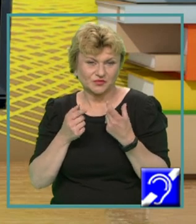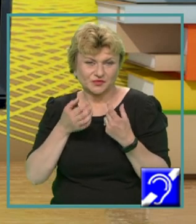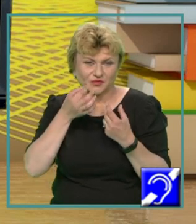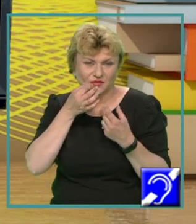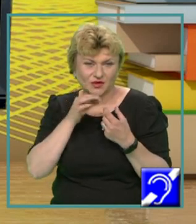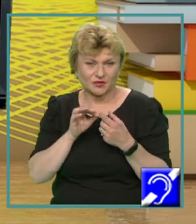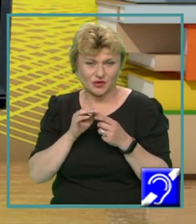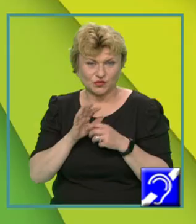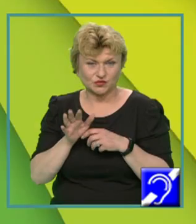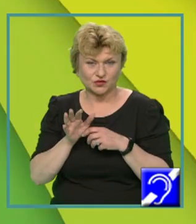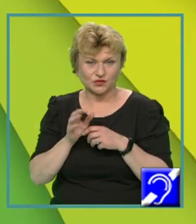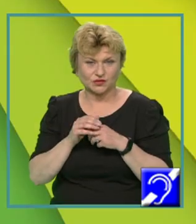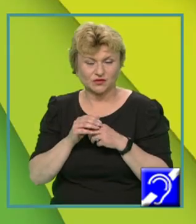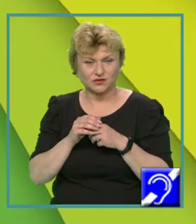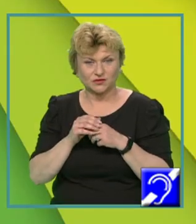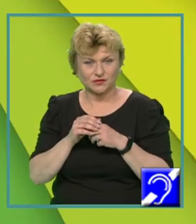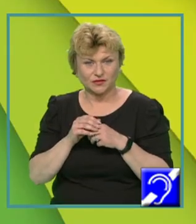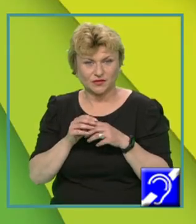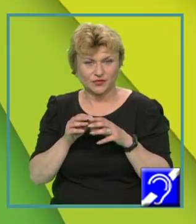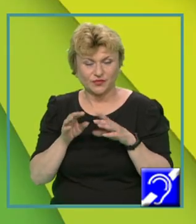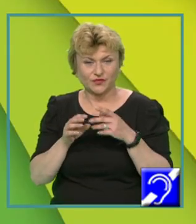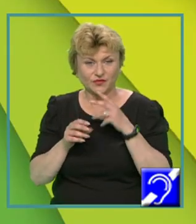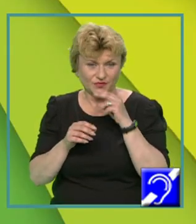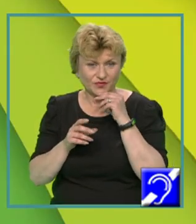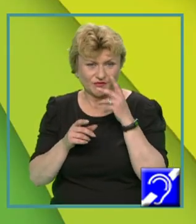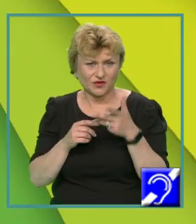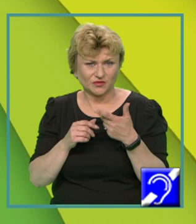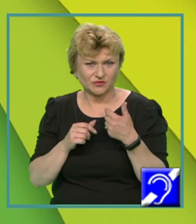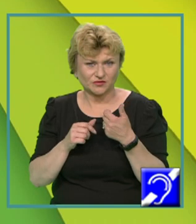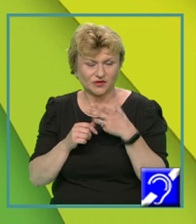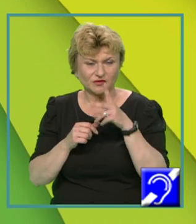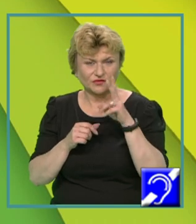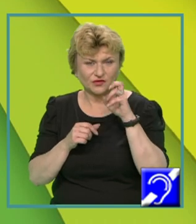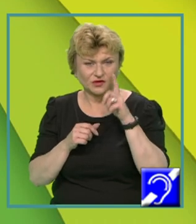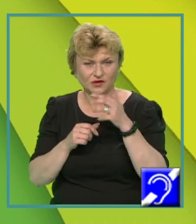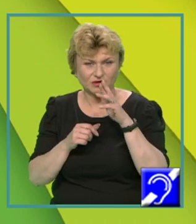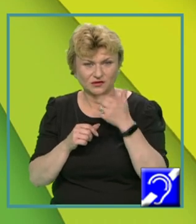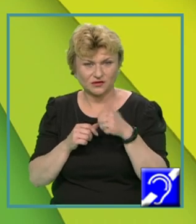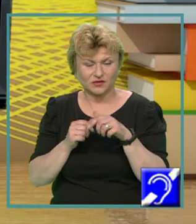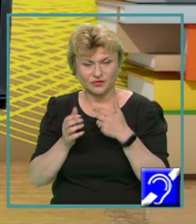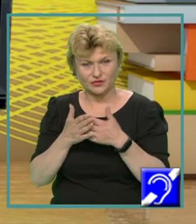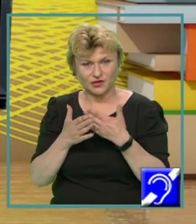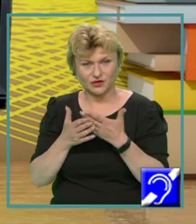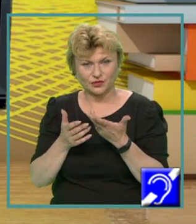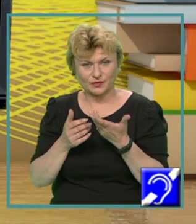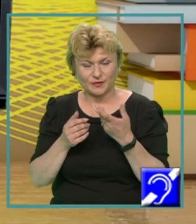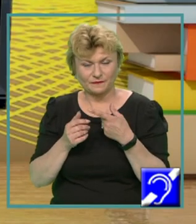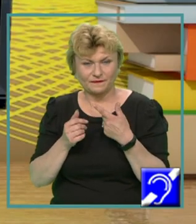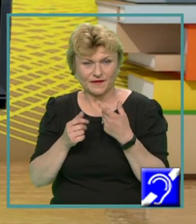vedem spinobulbarele, fasciculele spinobulbare care merg la bulb, da, pentru sensibilitate tactilă fină,